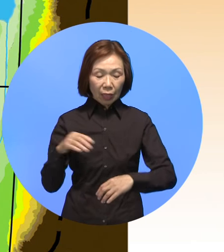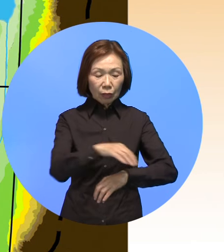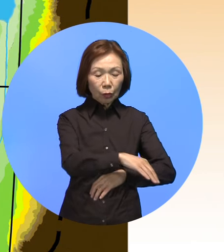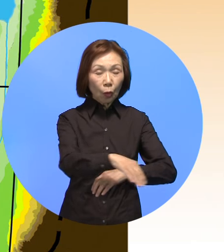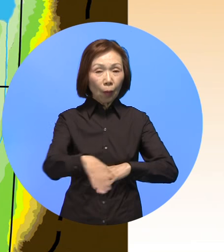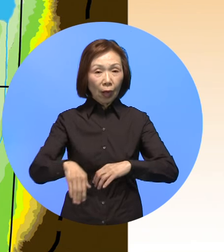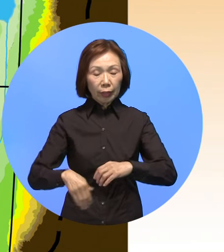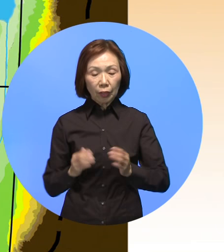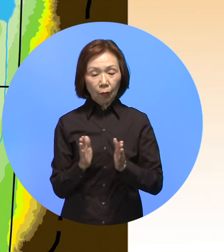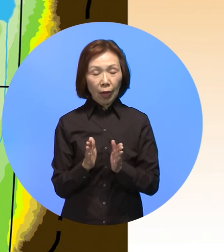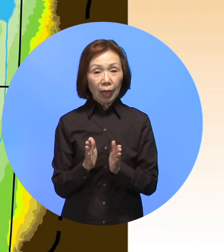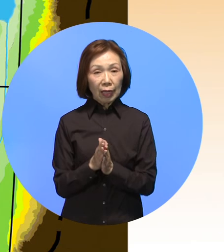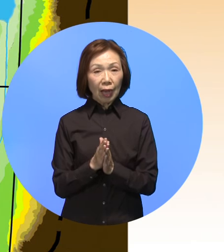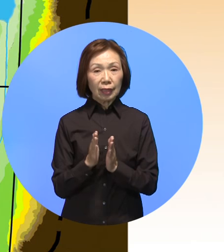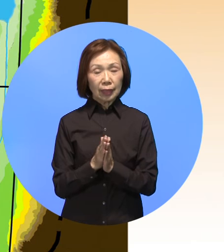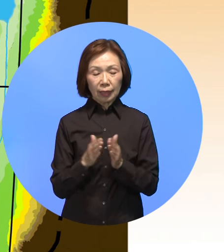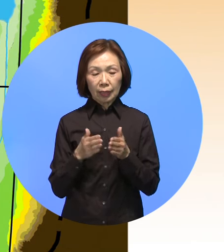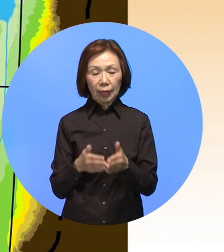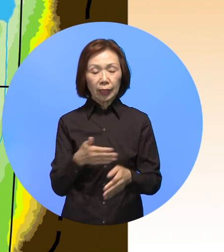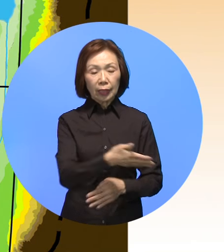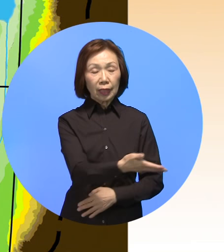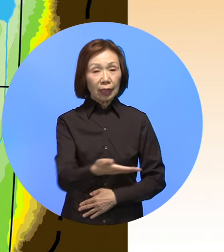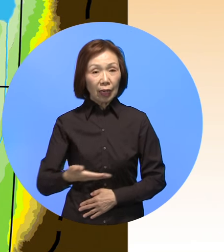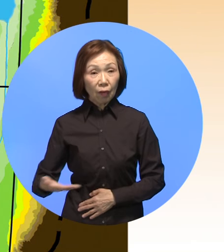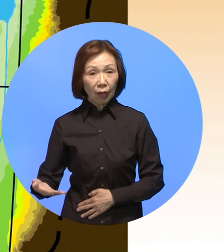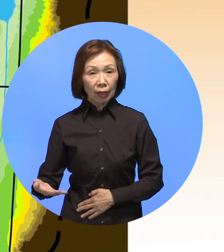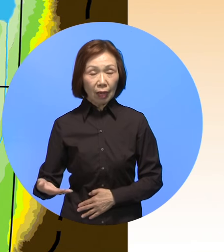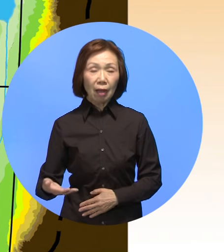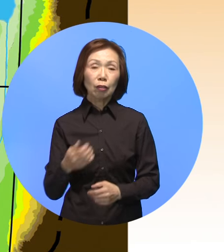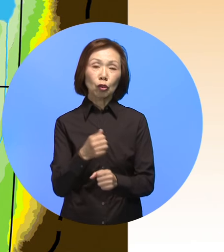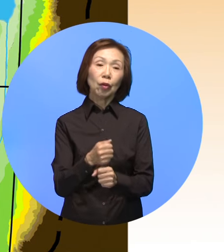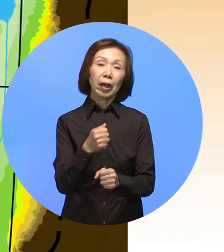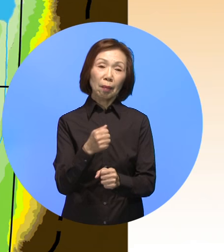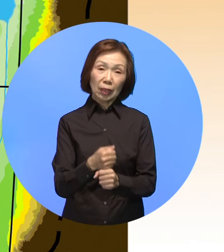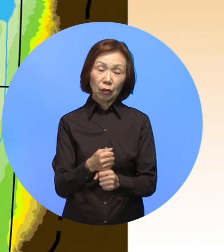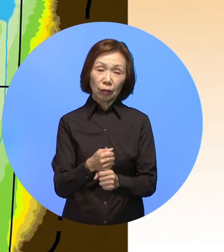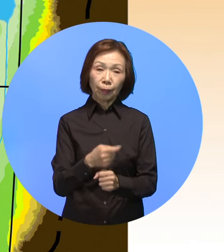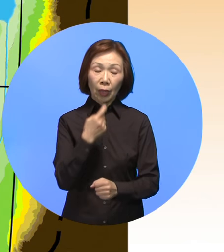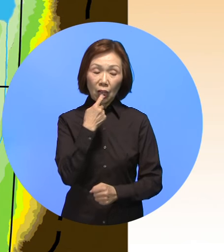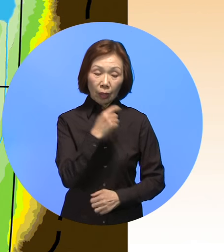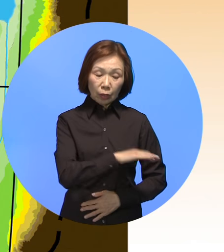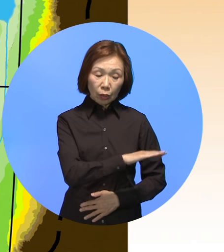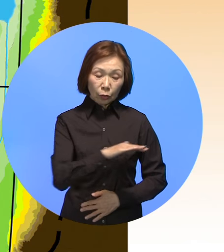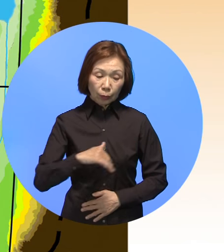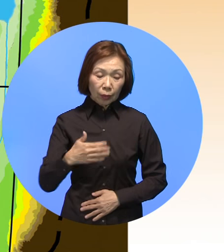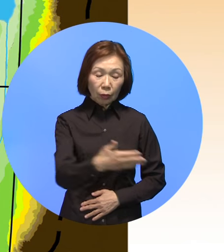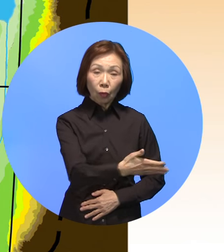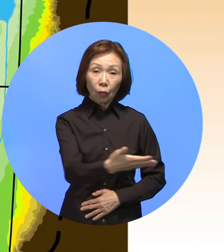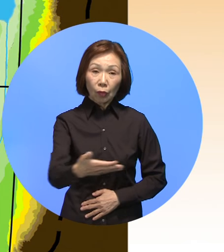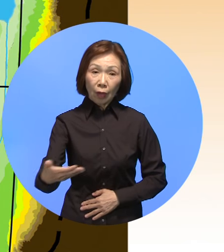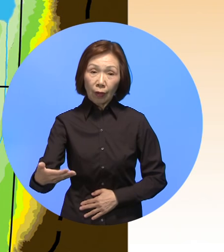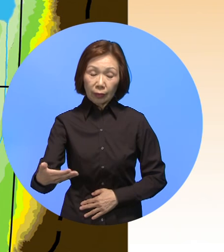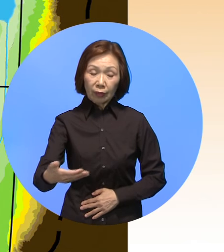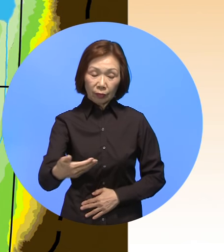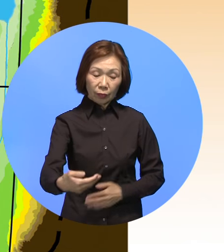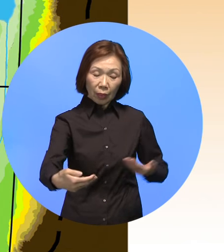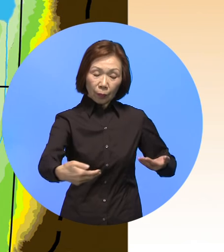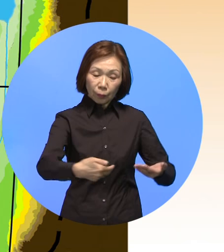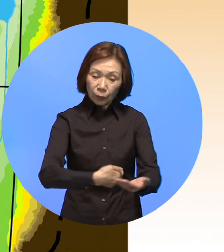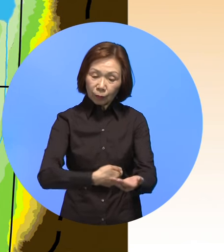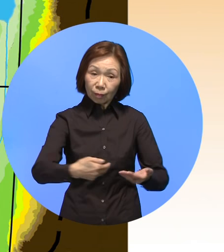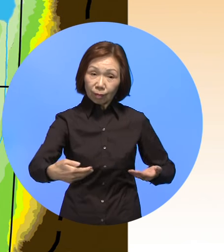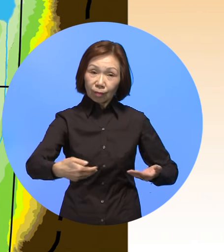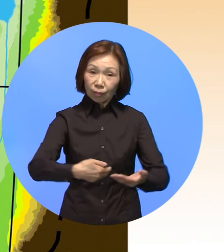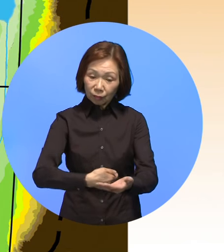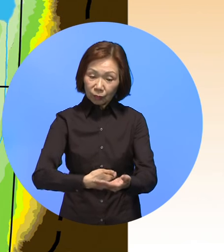堂の原型が生まれますこのように海と川に隣接し流通の要として機能しやすい